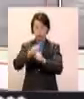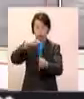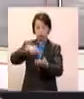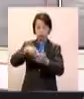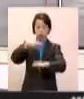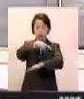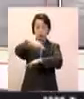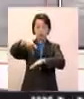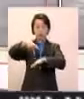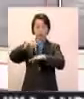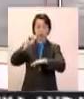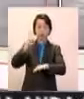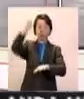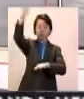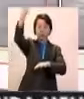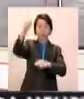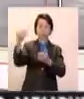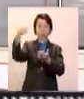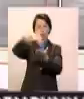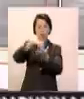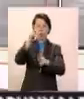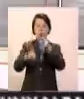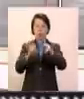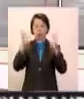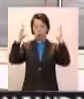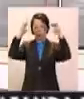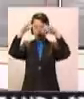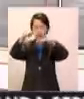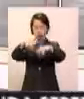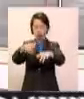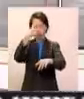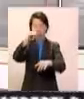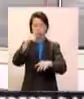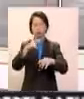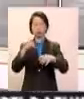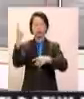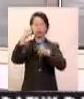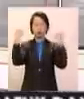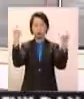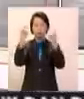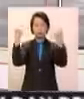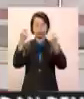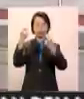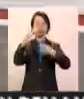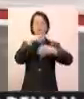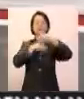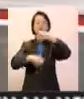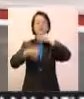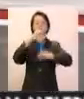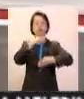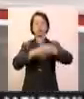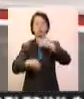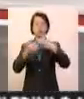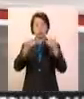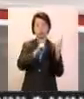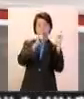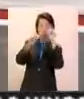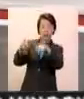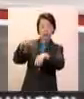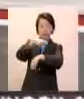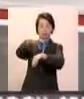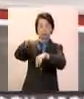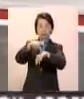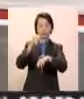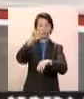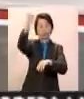Padang Merdeka sekali lagi menjadi tumpuan orang ramai memeriahkan MRTM Christmas 2018. Ya, langsung dari Padang Merdeka, Kota